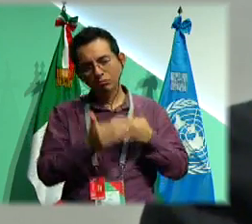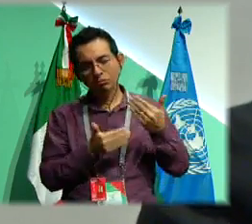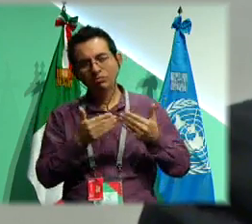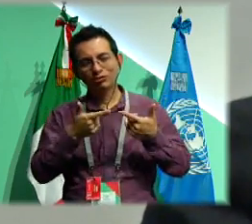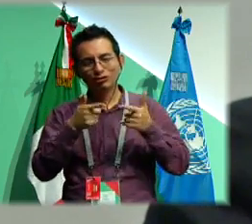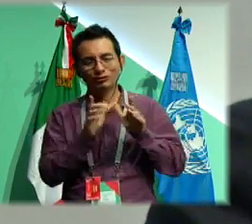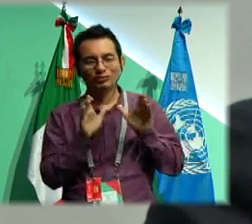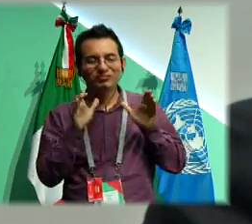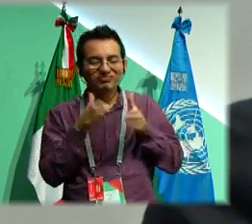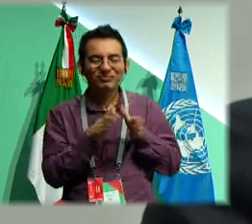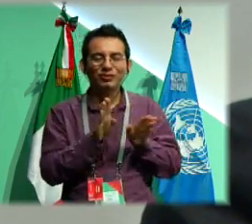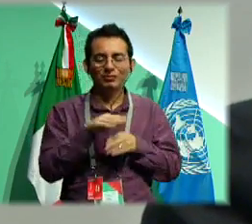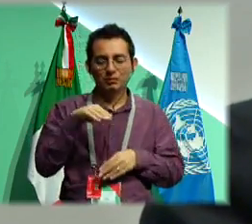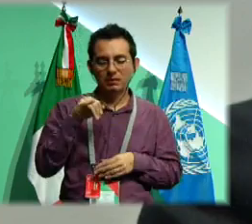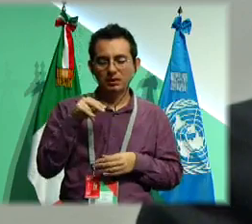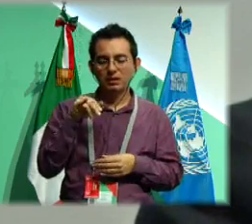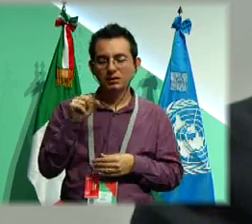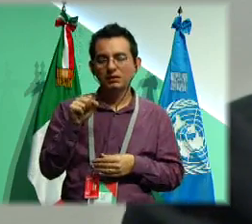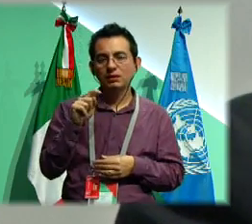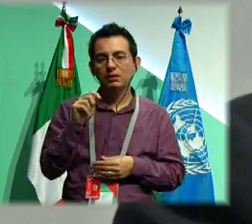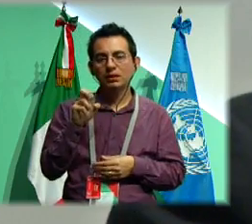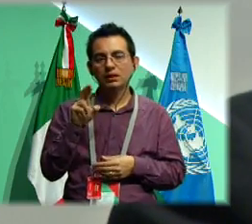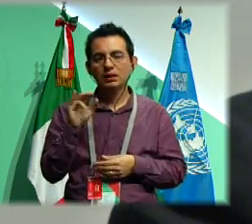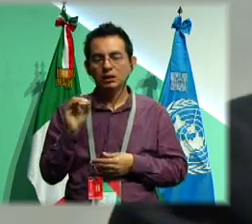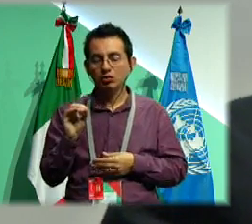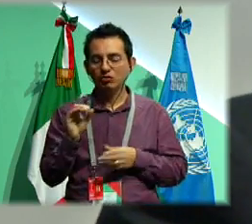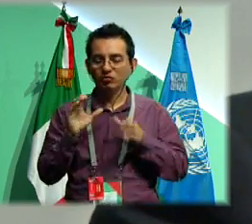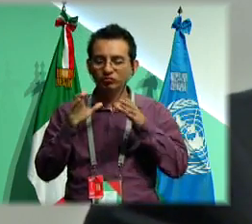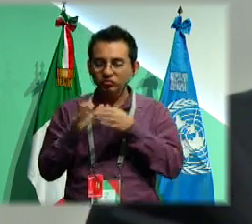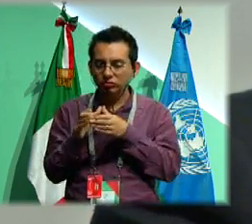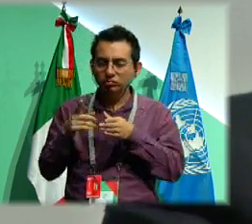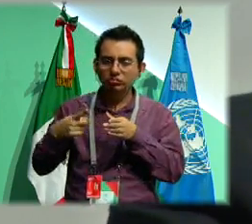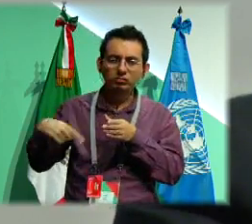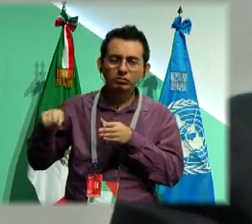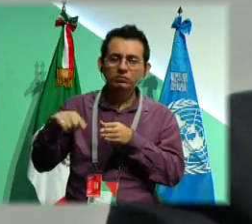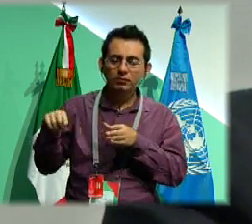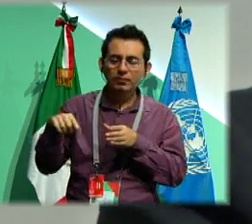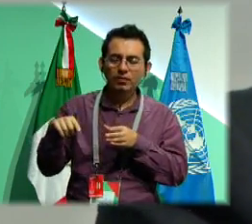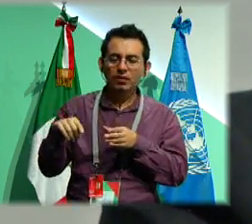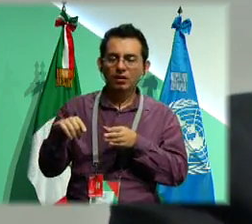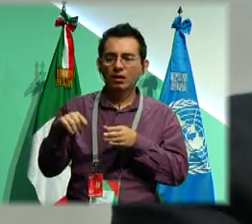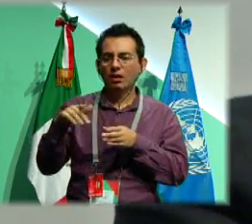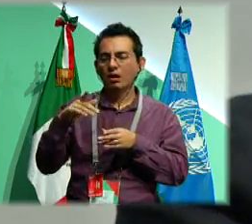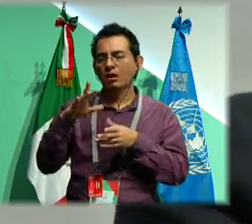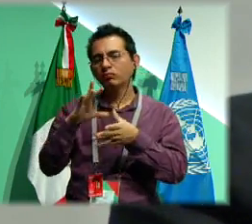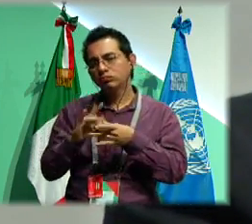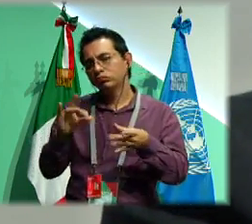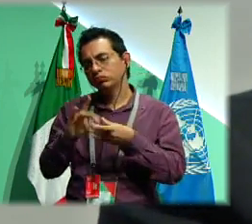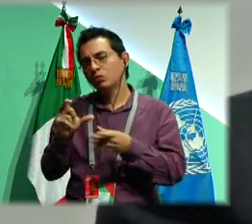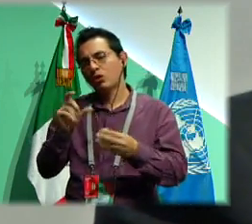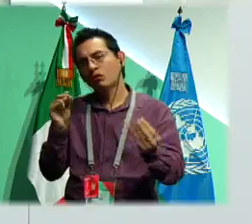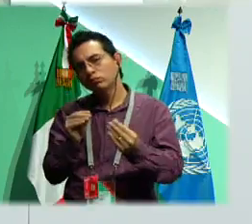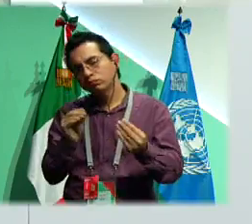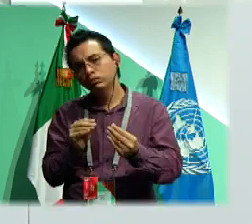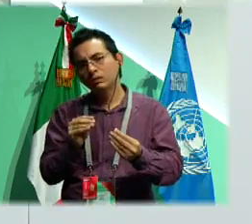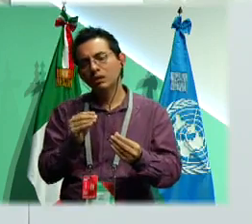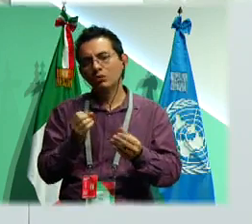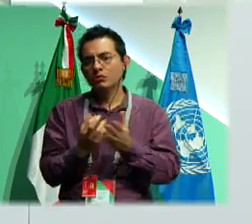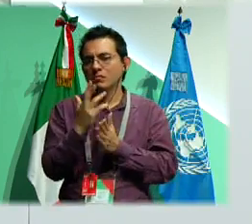du commerce et les négociateurs. Je crois que ça, c'est un fait qui a été mentionné par plusieurs. Les